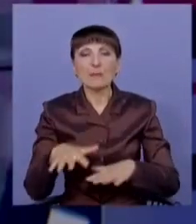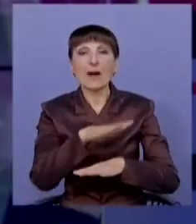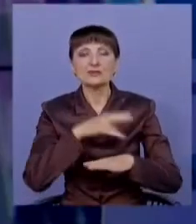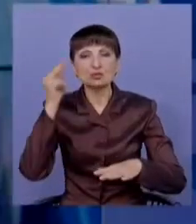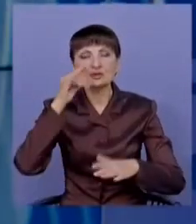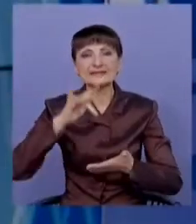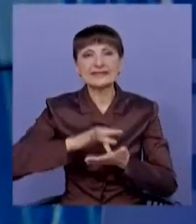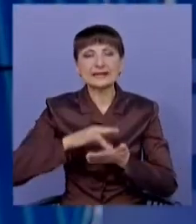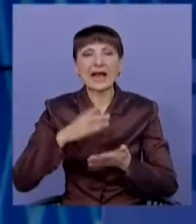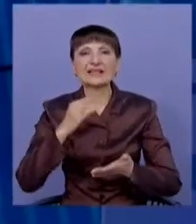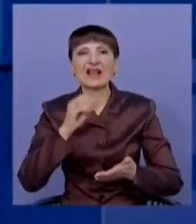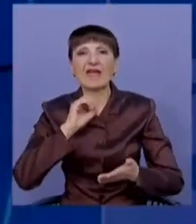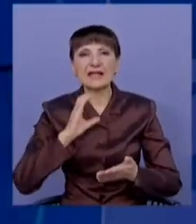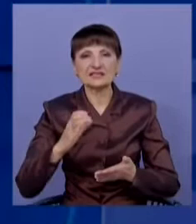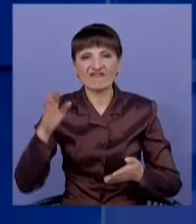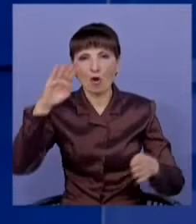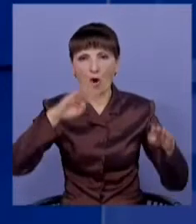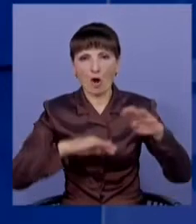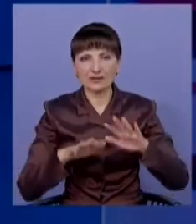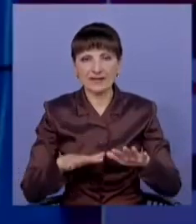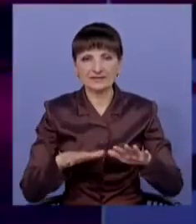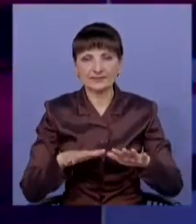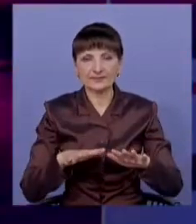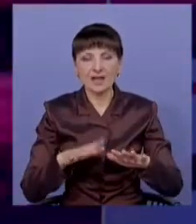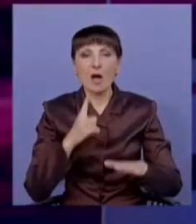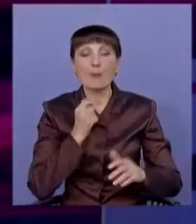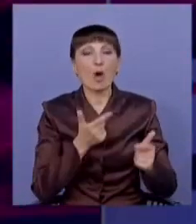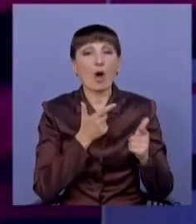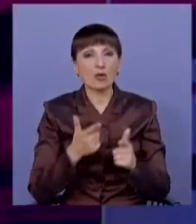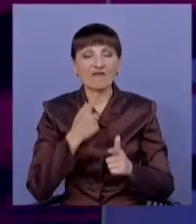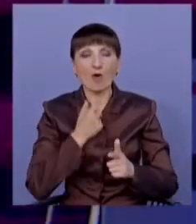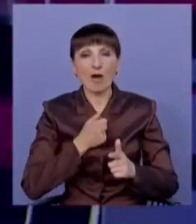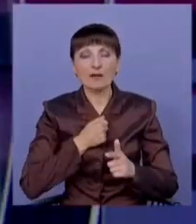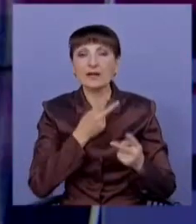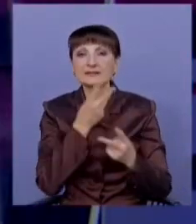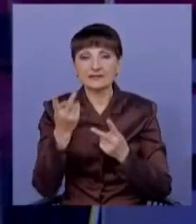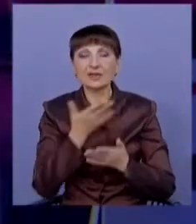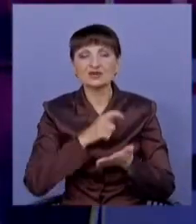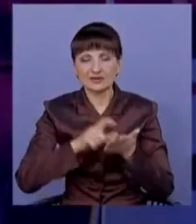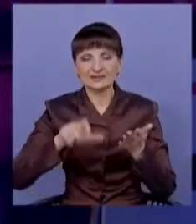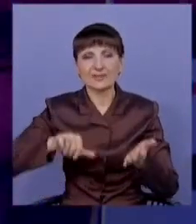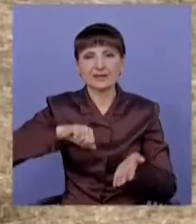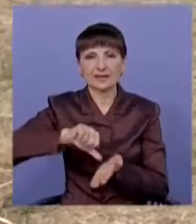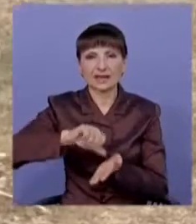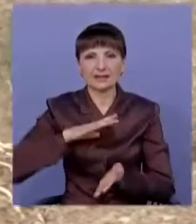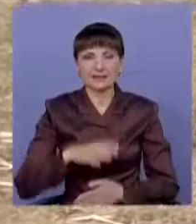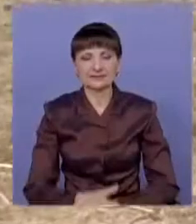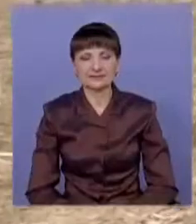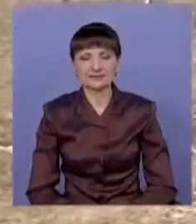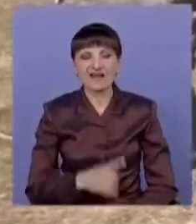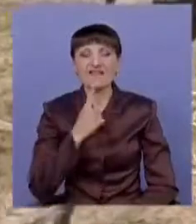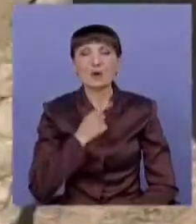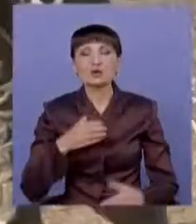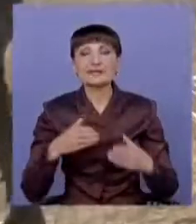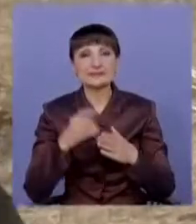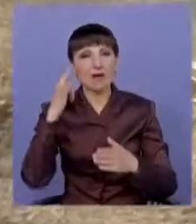учебного центра «Эдельвейс» в горной местности. Боеготовность военнослужащих оценила Рамина Макаримова. Вооруженные